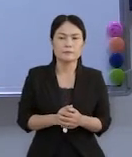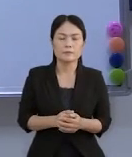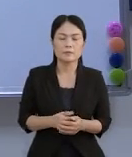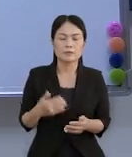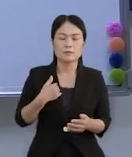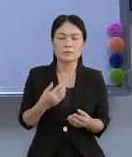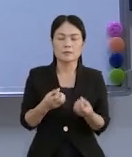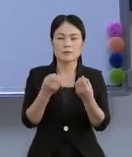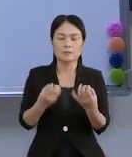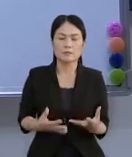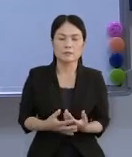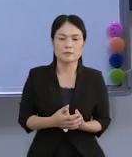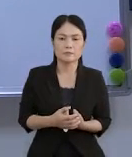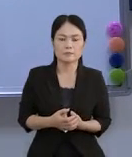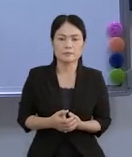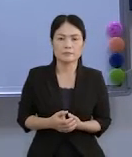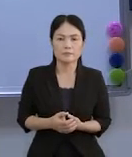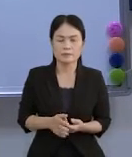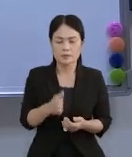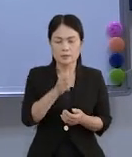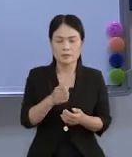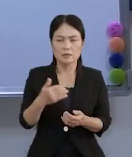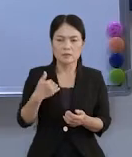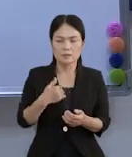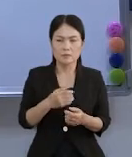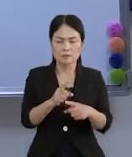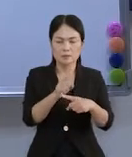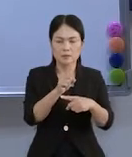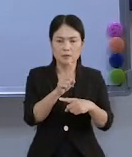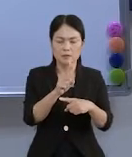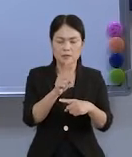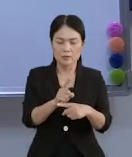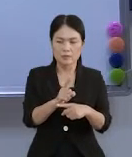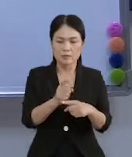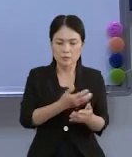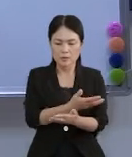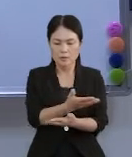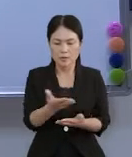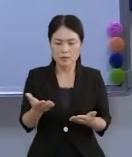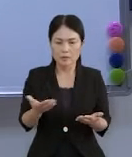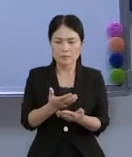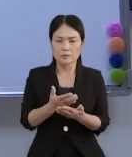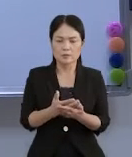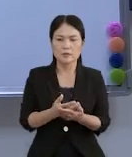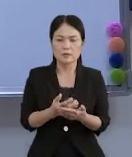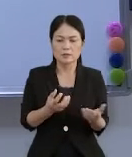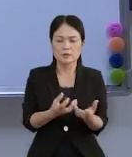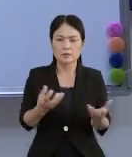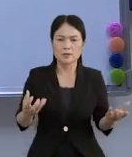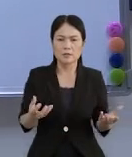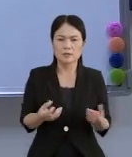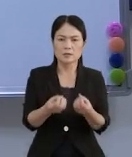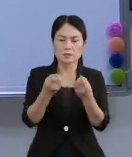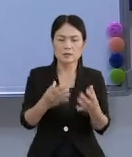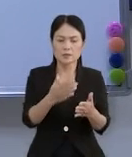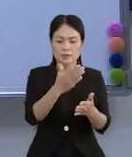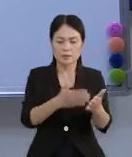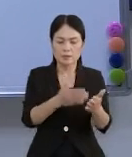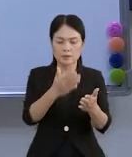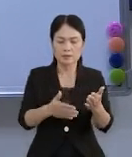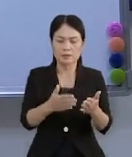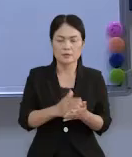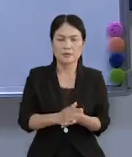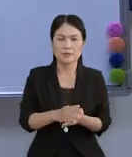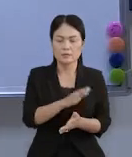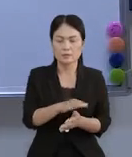miên phần mán nôm tiếng ọ cứ miên mũi mũi tha chắc là không mùi tháng khi chạy tranh chia phần màn chậm này